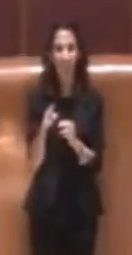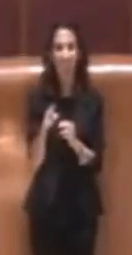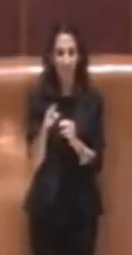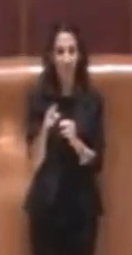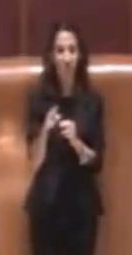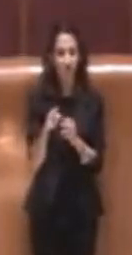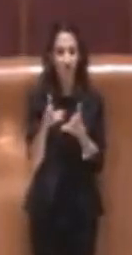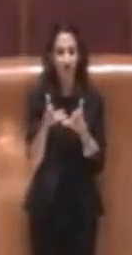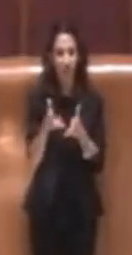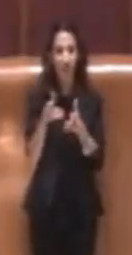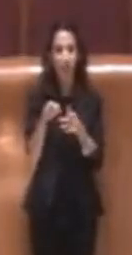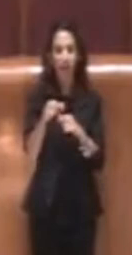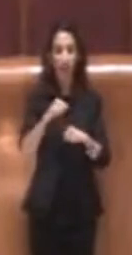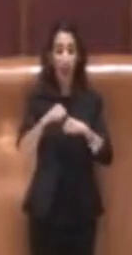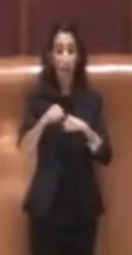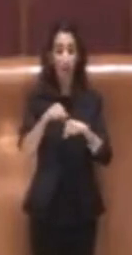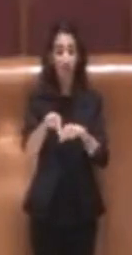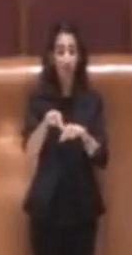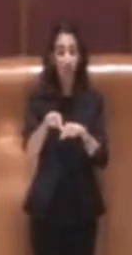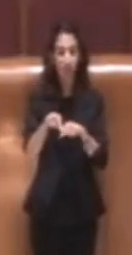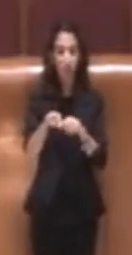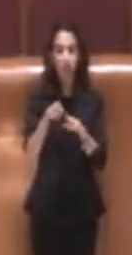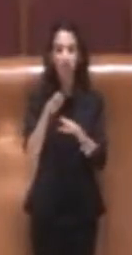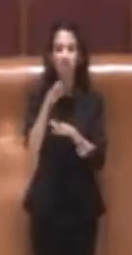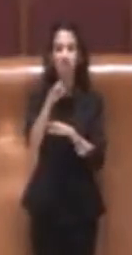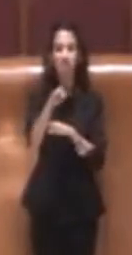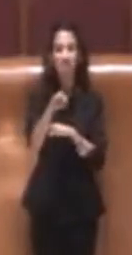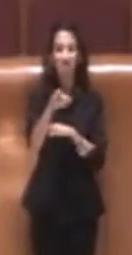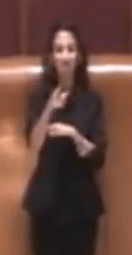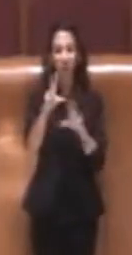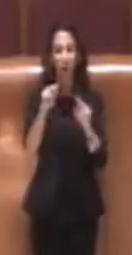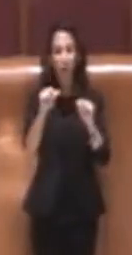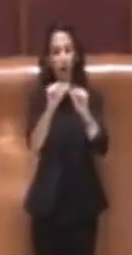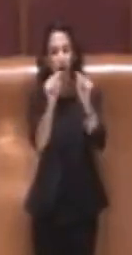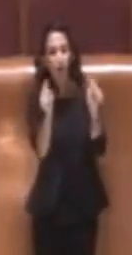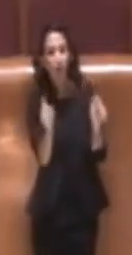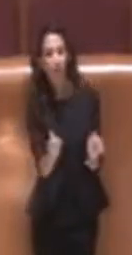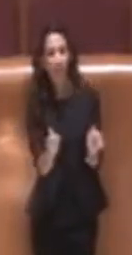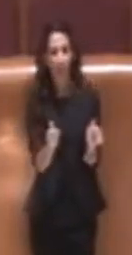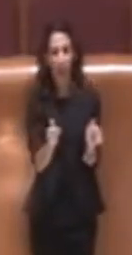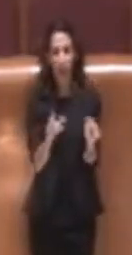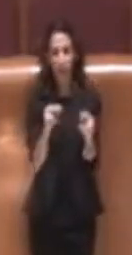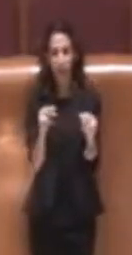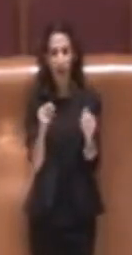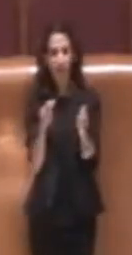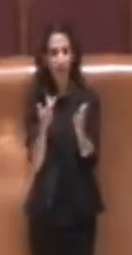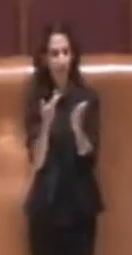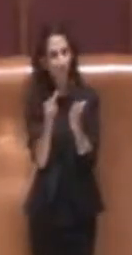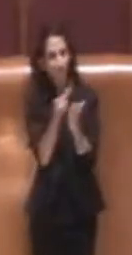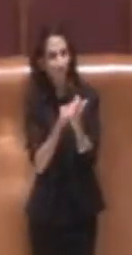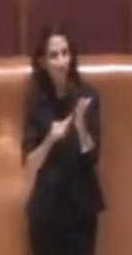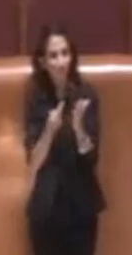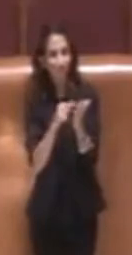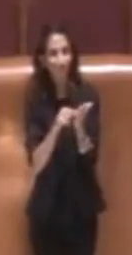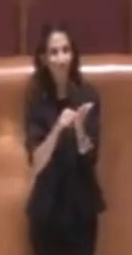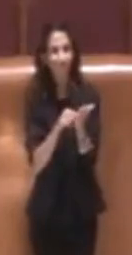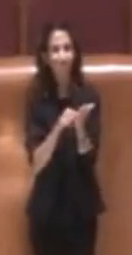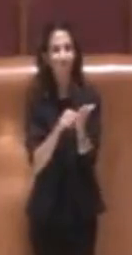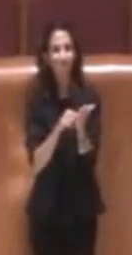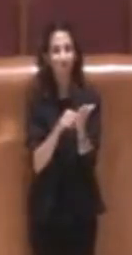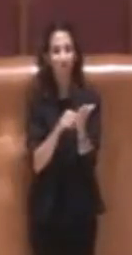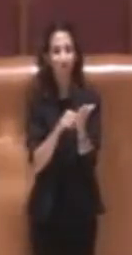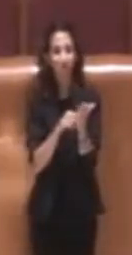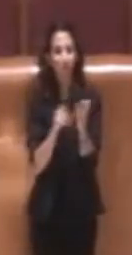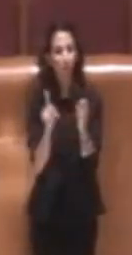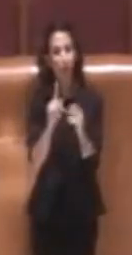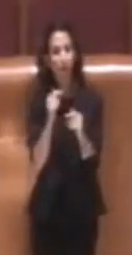spingere la nostra amministrazione verso un modello di definizione dei modelli, scusate,